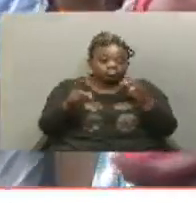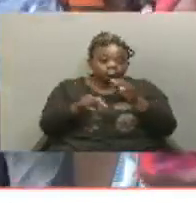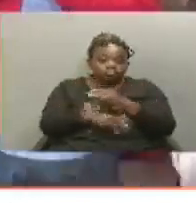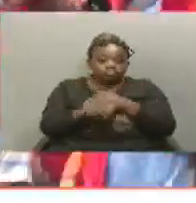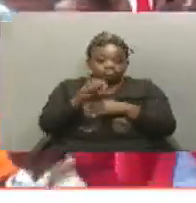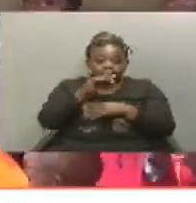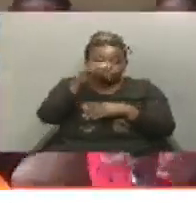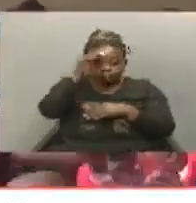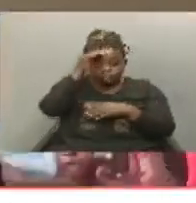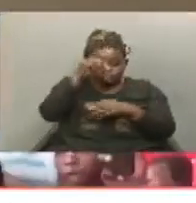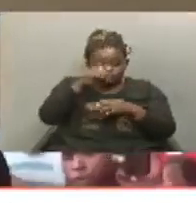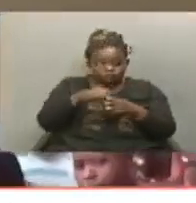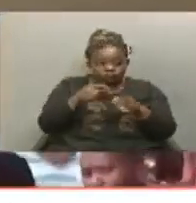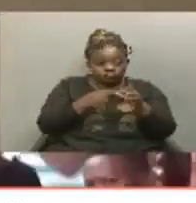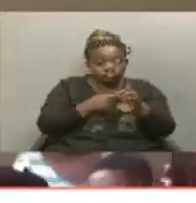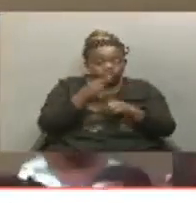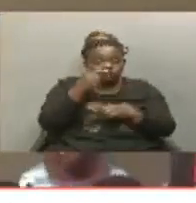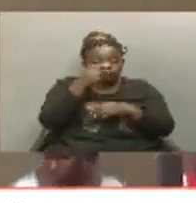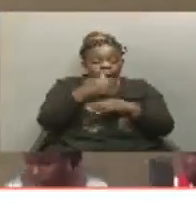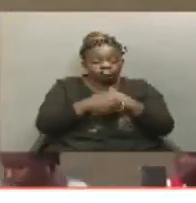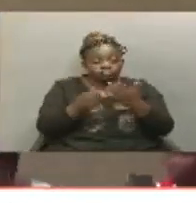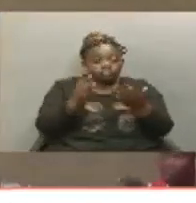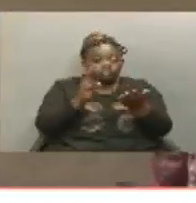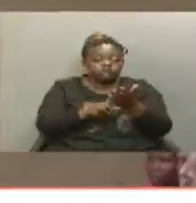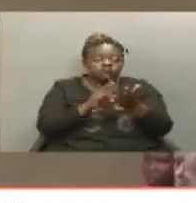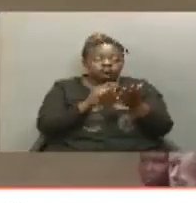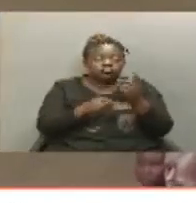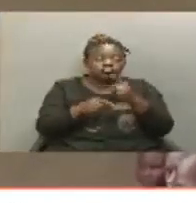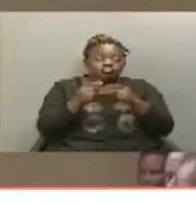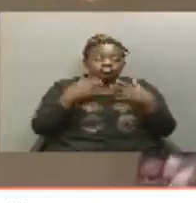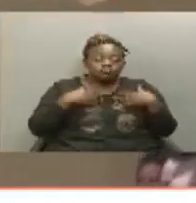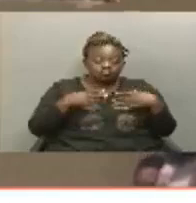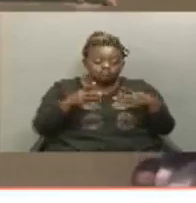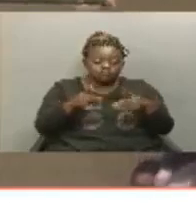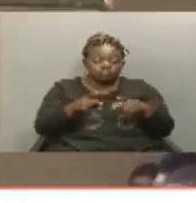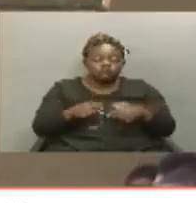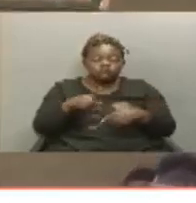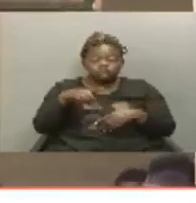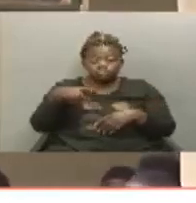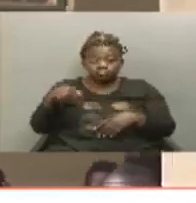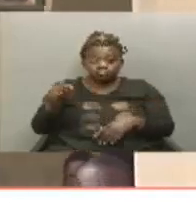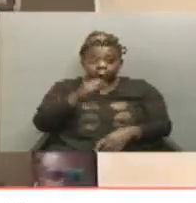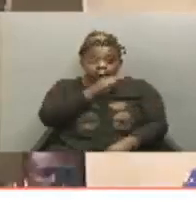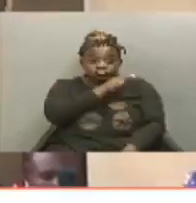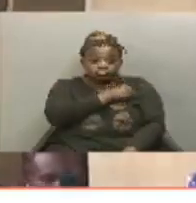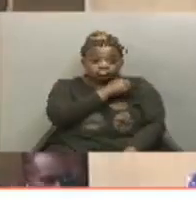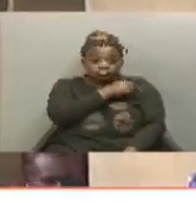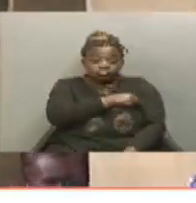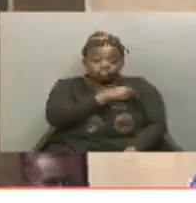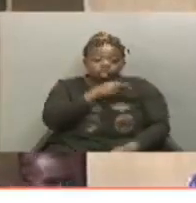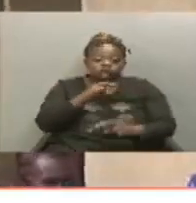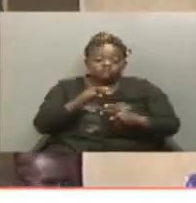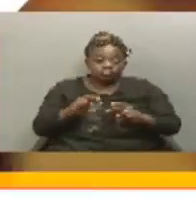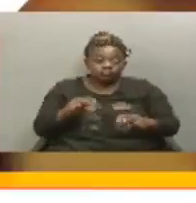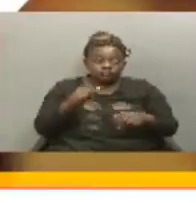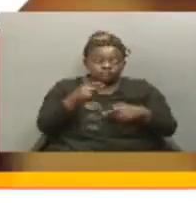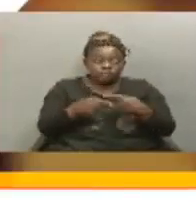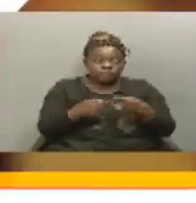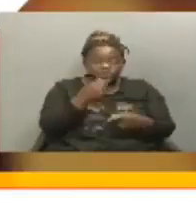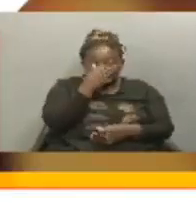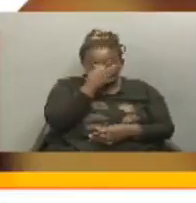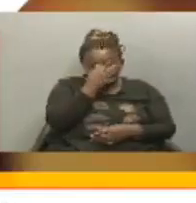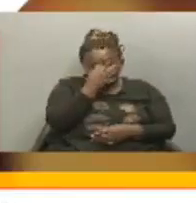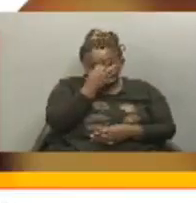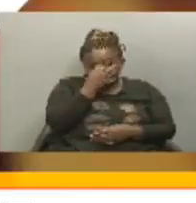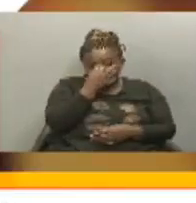wa poliisi mu Kampala n'emiriraano akakasizza ettemu lino era emirambo gijjiddwawo ne gitwalibwa mu ggwanika ng'okunoonyereza bwe kugenda mu maaso. Tujja